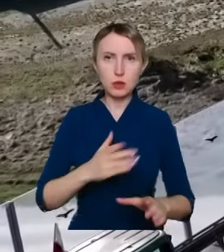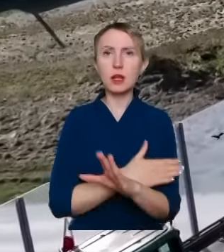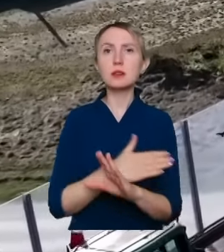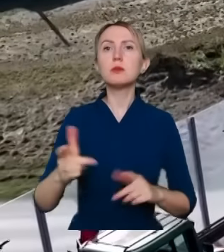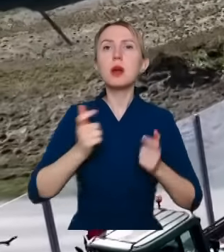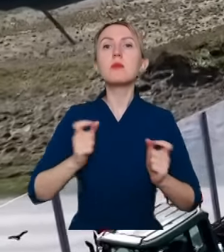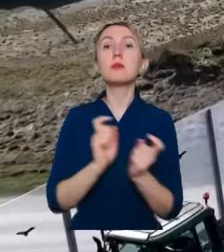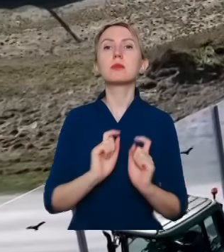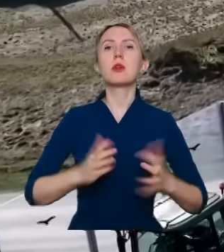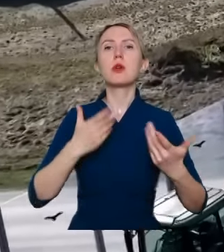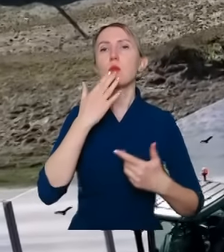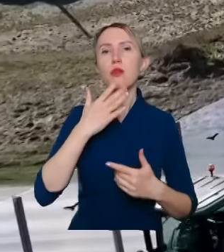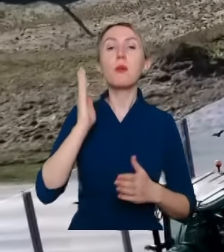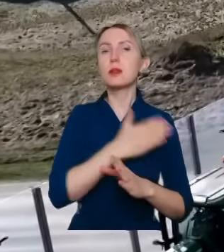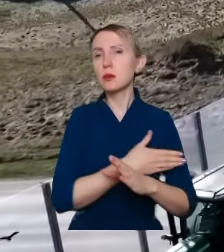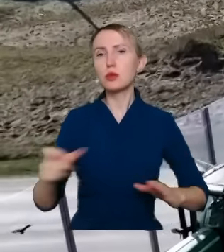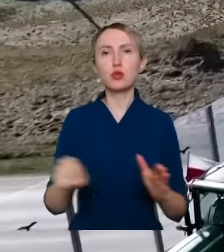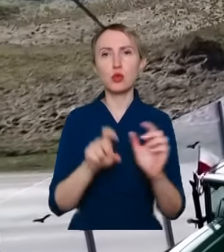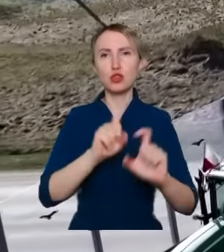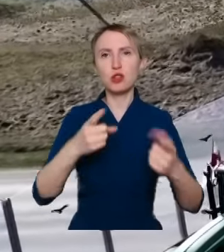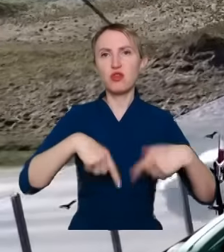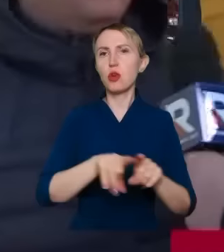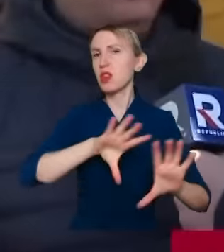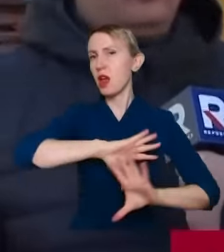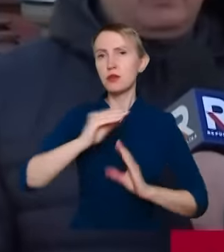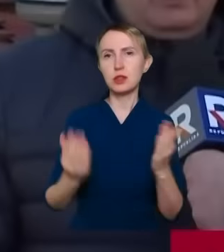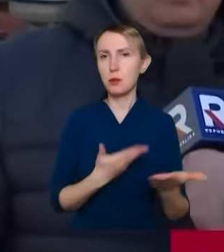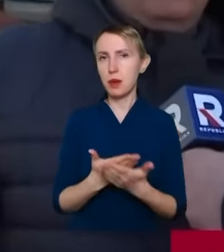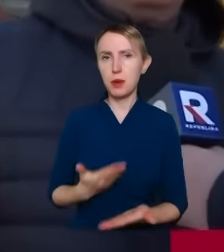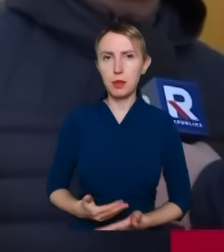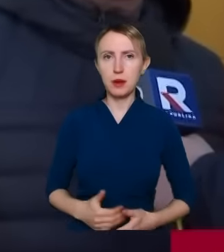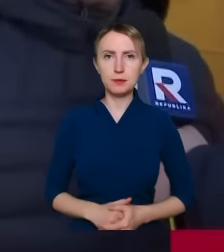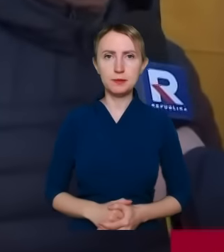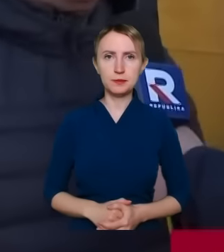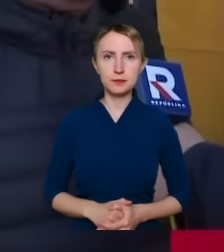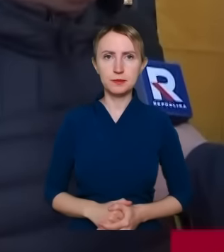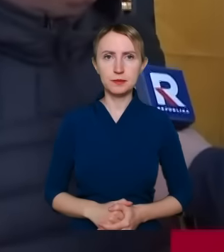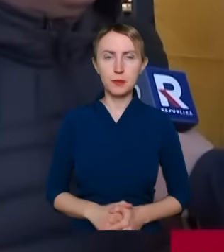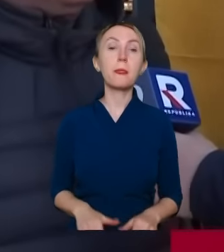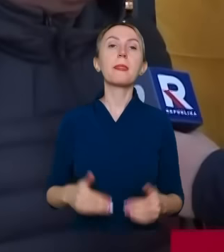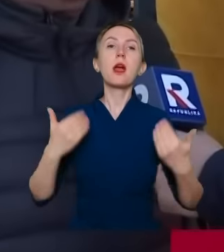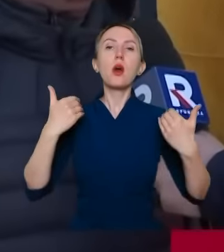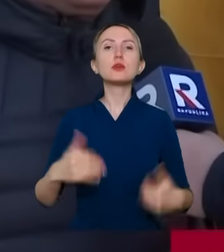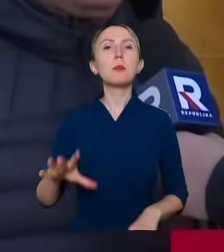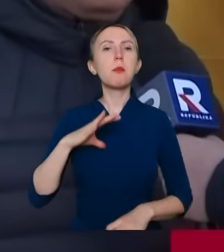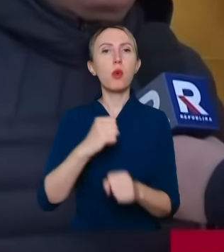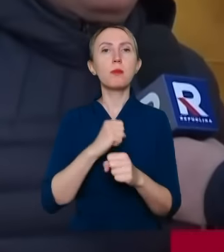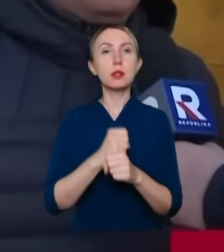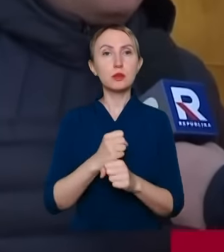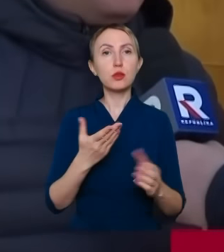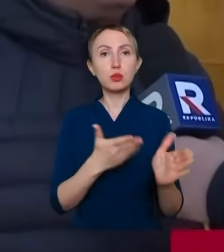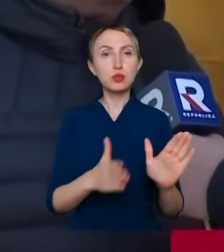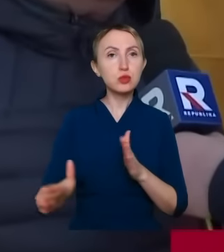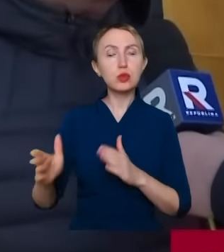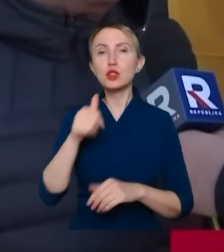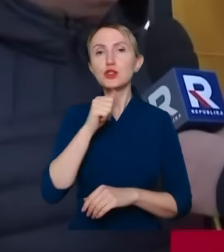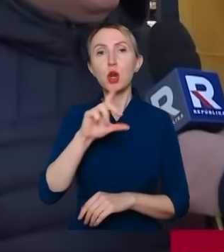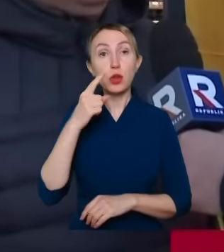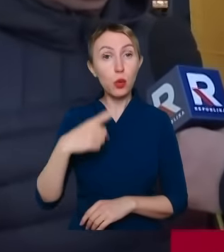manifestować będą do czasu spełnienia ich wszystkich postulatów oczywiście osoby które pracowały nad utworzeniem tego zielonego